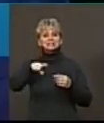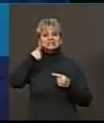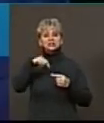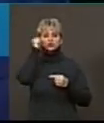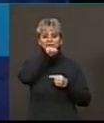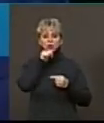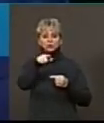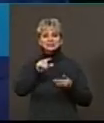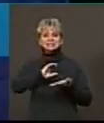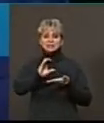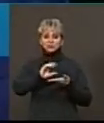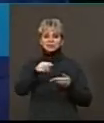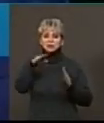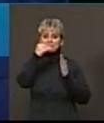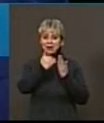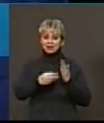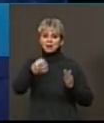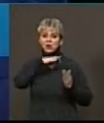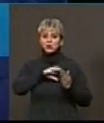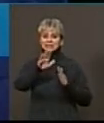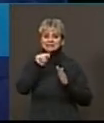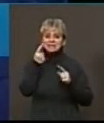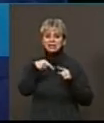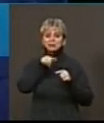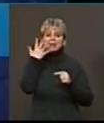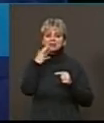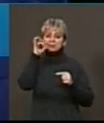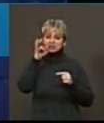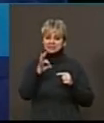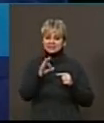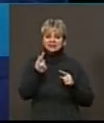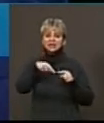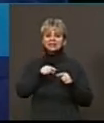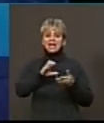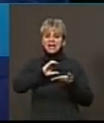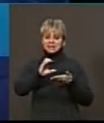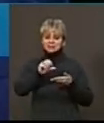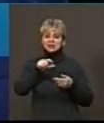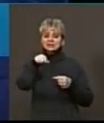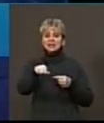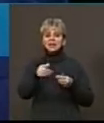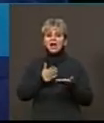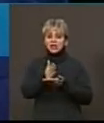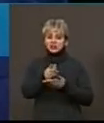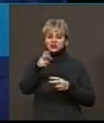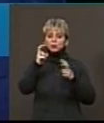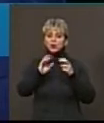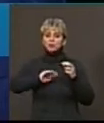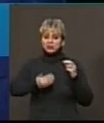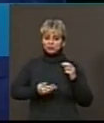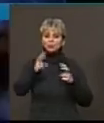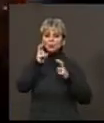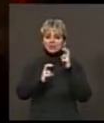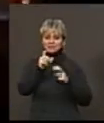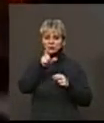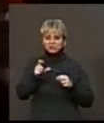года запустить программу льготных займов под 5% для экспорта ориентированных предпринимателей